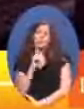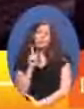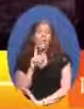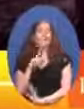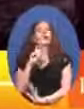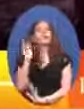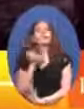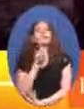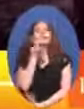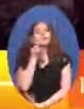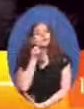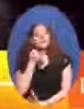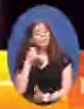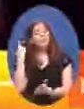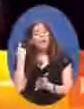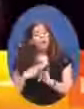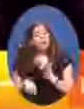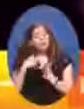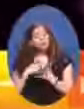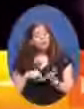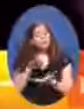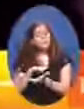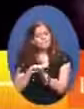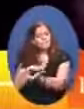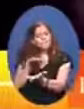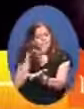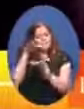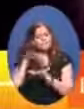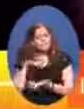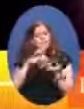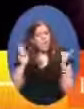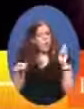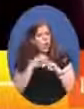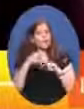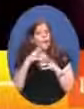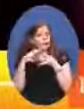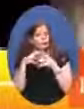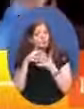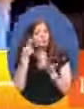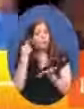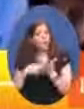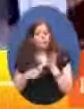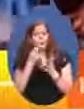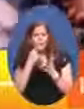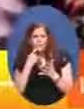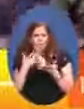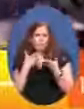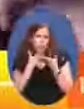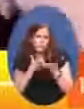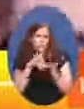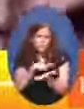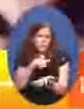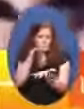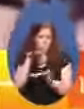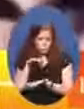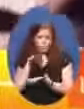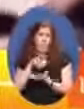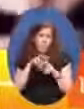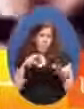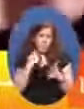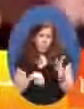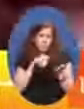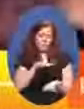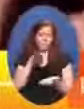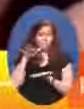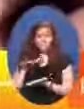מגייסים כסף, רוכשים רכש מסיבי מכל העולם, גם מארצות הברית, גם בארץ, ואת